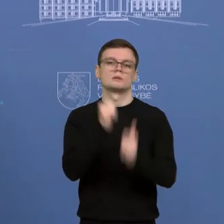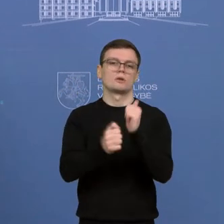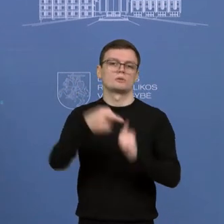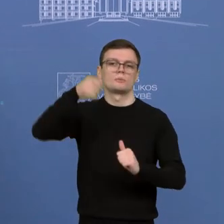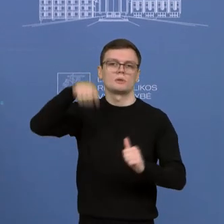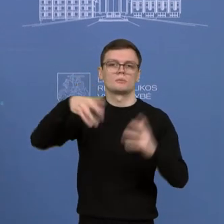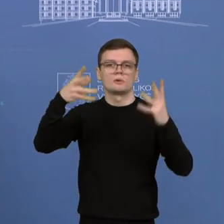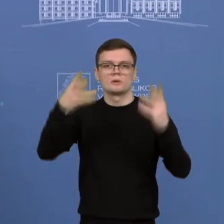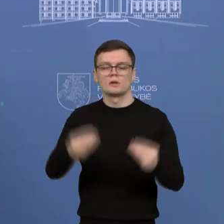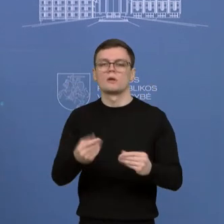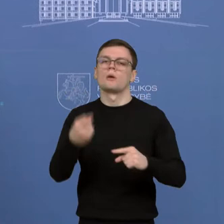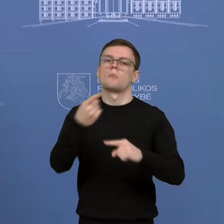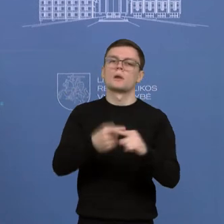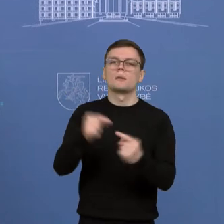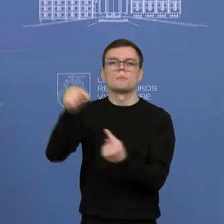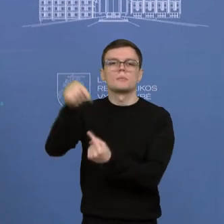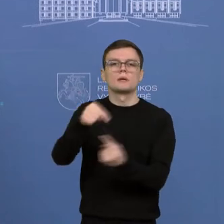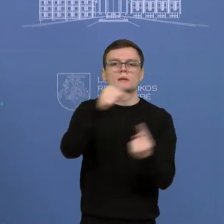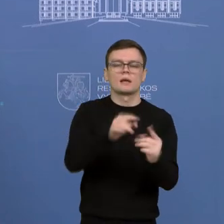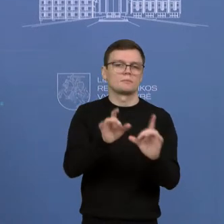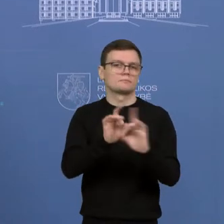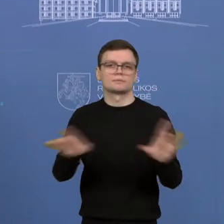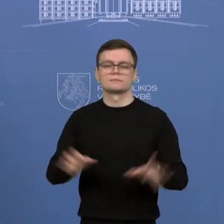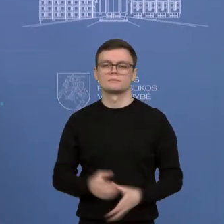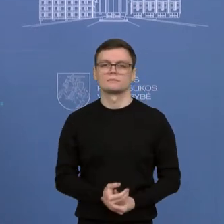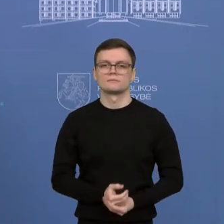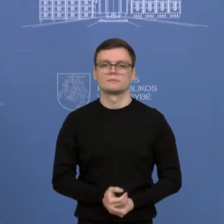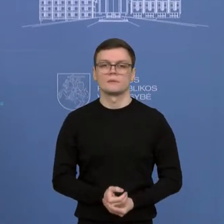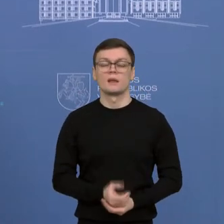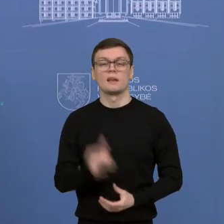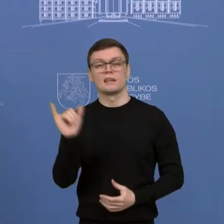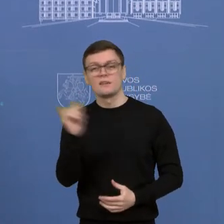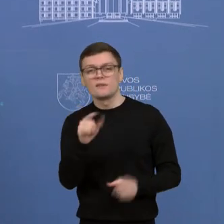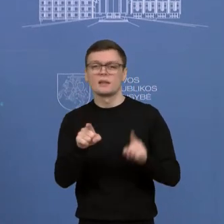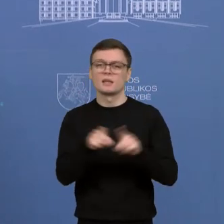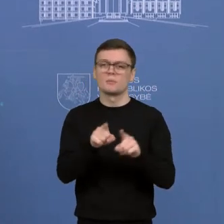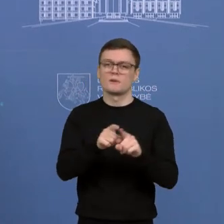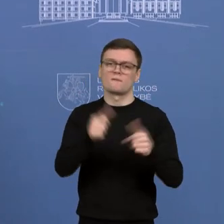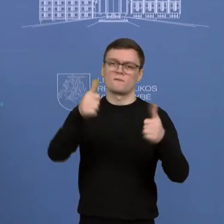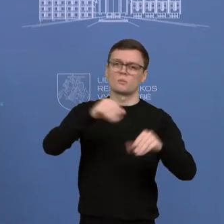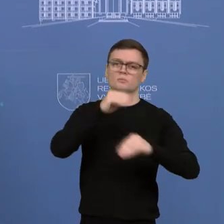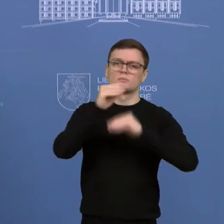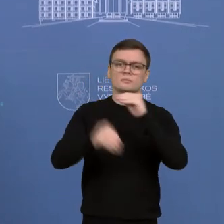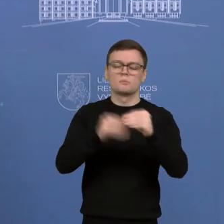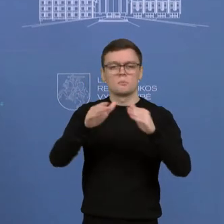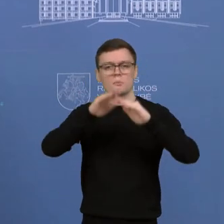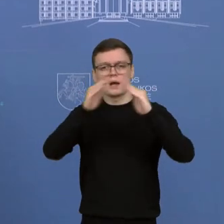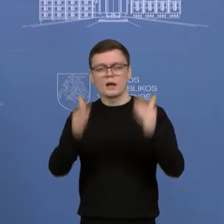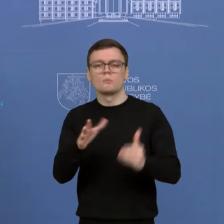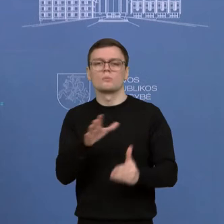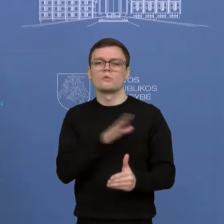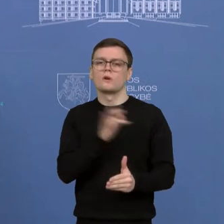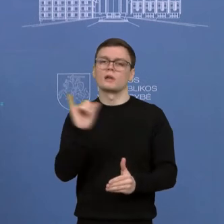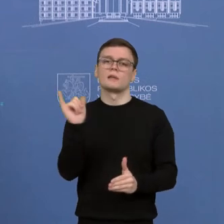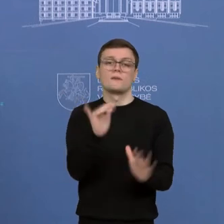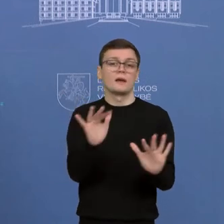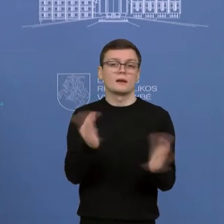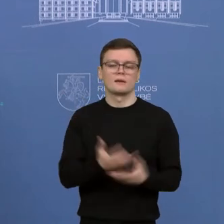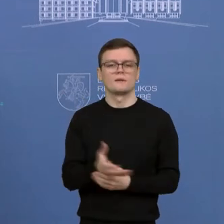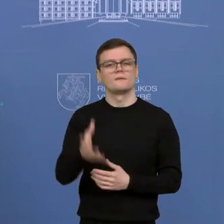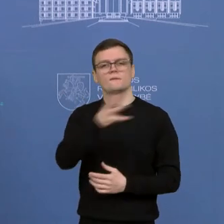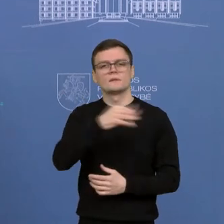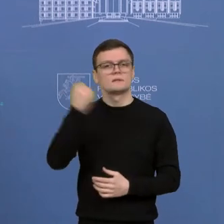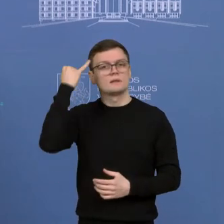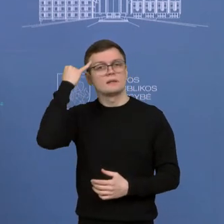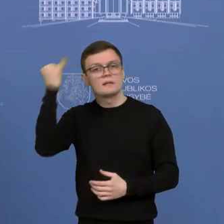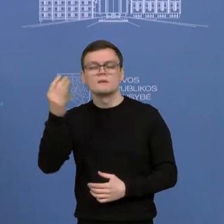taikymas yra šiek tiek skirtingas. Vertinant ir formuojant paketą buvo vertintos visos idėjos,